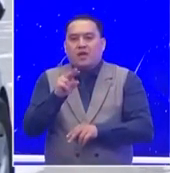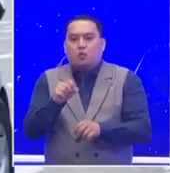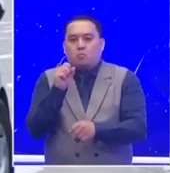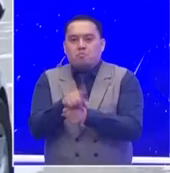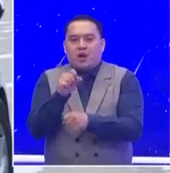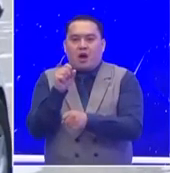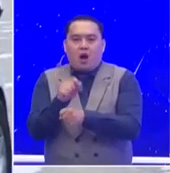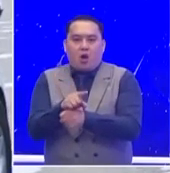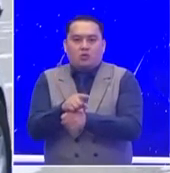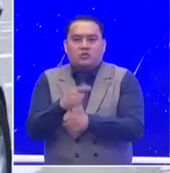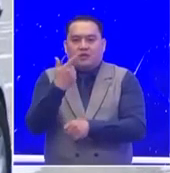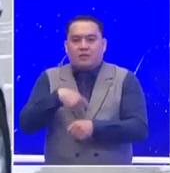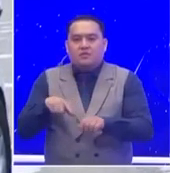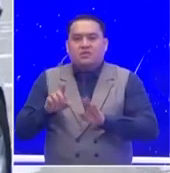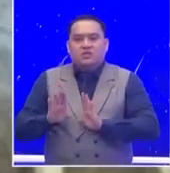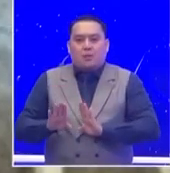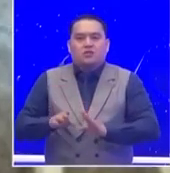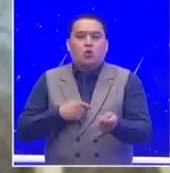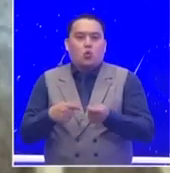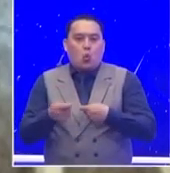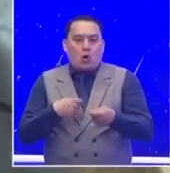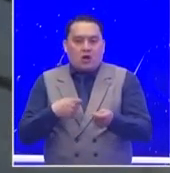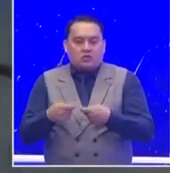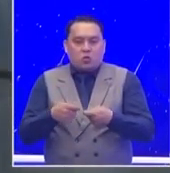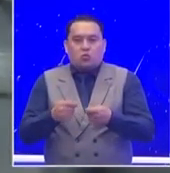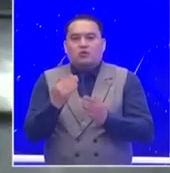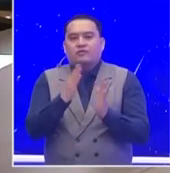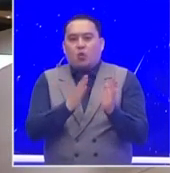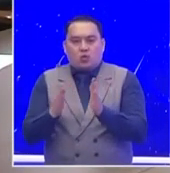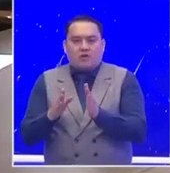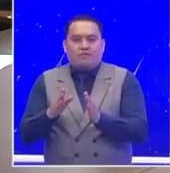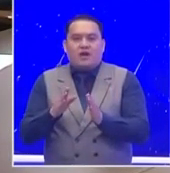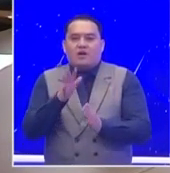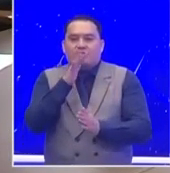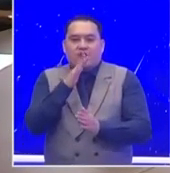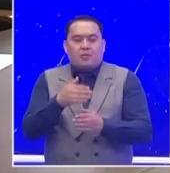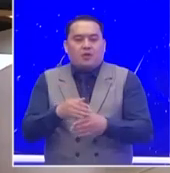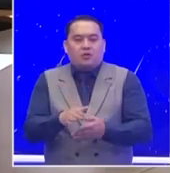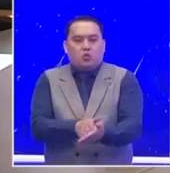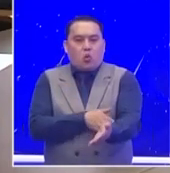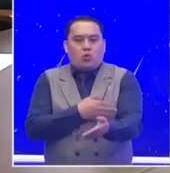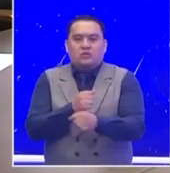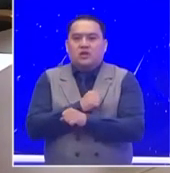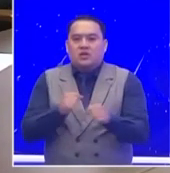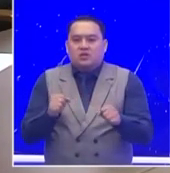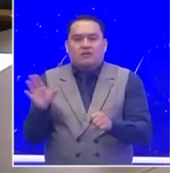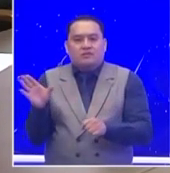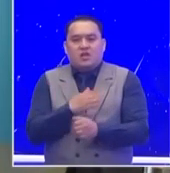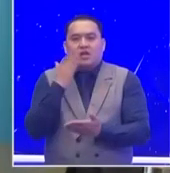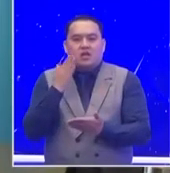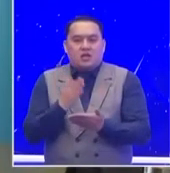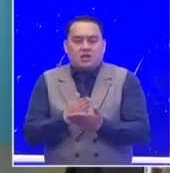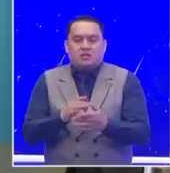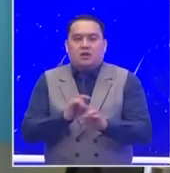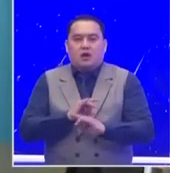поручил акимобласти своим заместителям и руководителям соответствующих структур. Время тянуть не нужно. Необходимые средства для этого есть, отметил